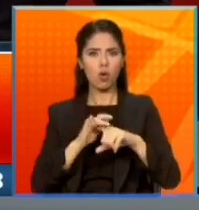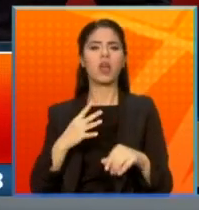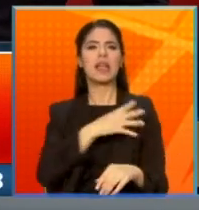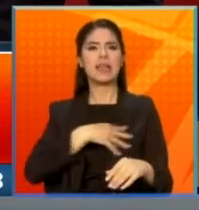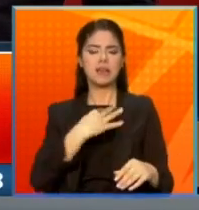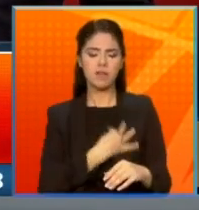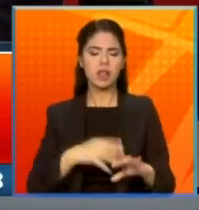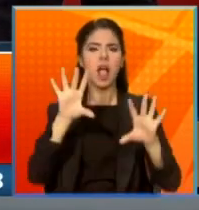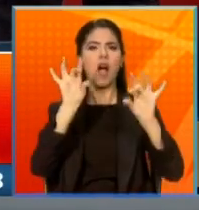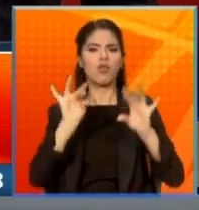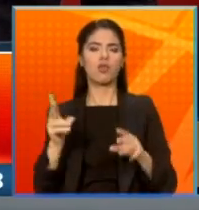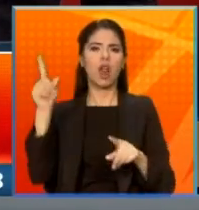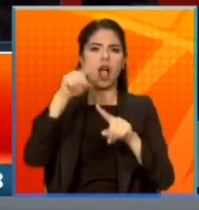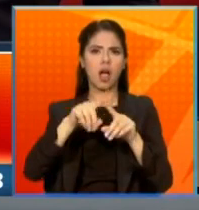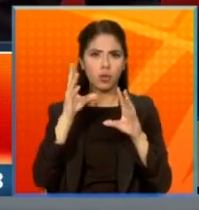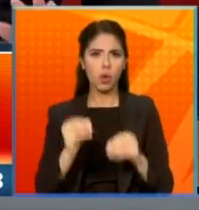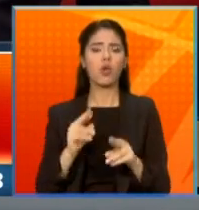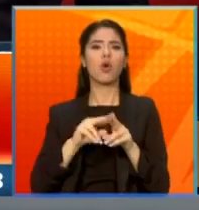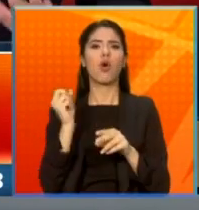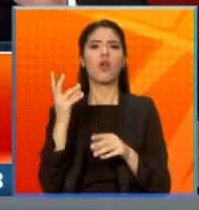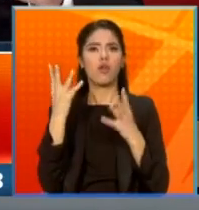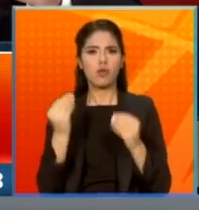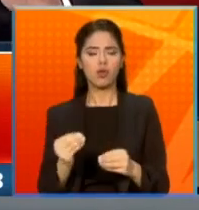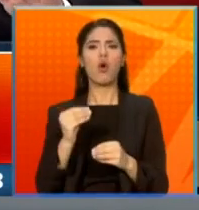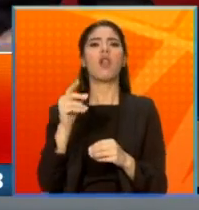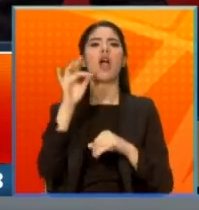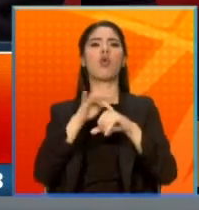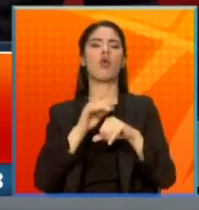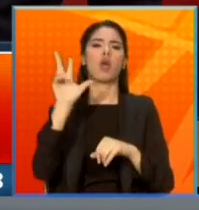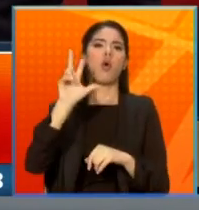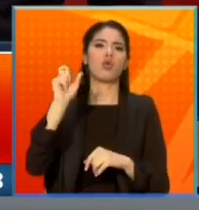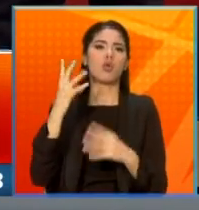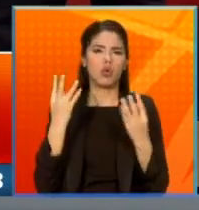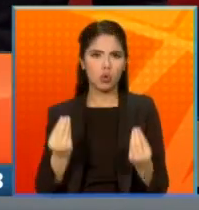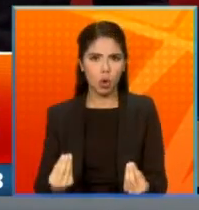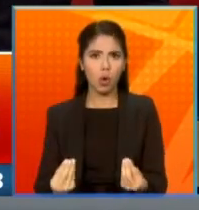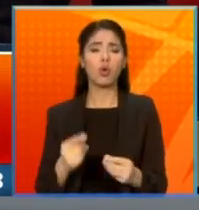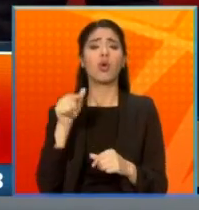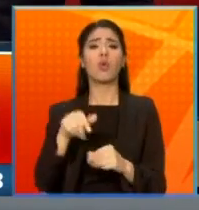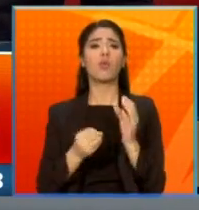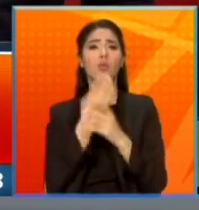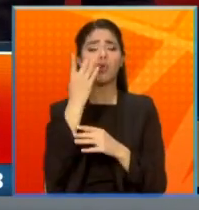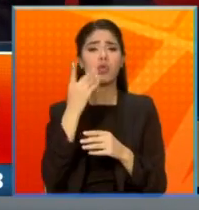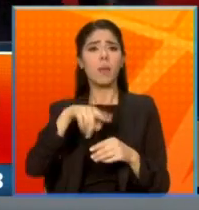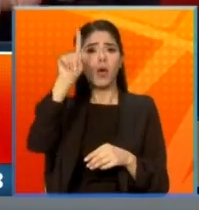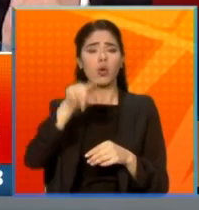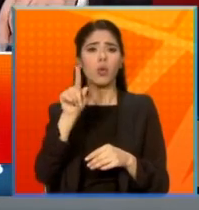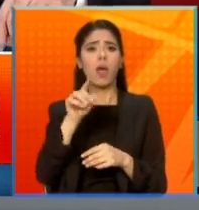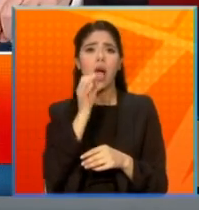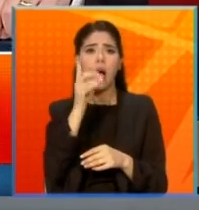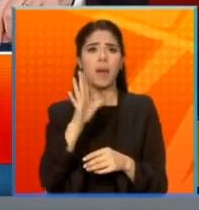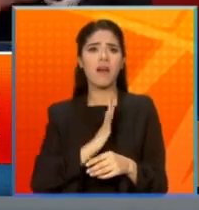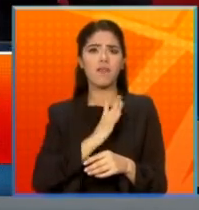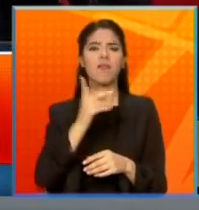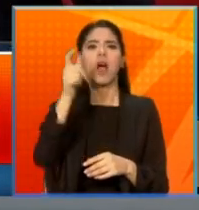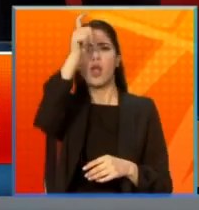ve Avusturya da eklendi. Virüs görülen ülke sayısı böylelikle 39 oldu. Yine bu sabah gündeme düşen bir haberse bu kez Türkiye'de